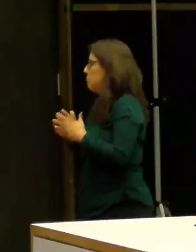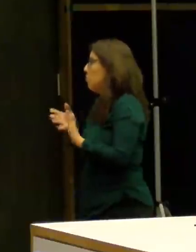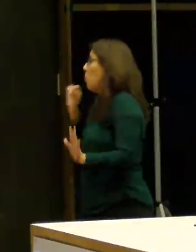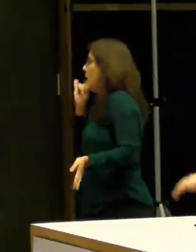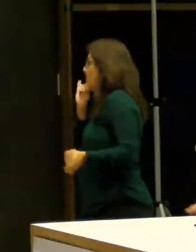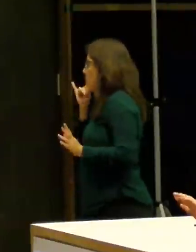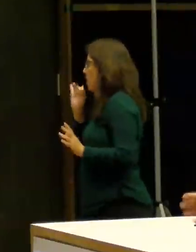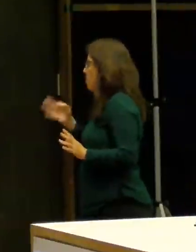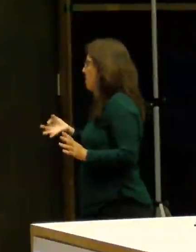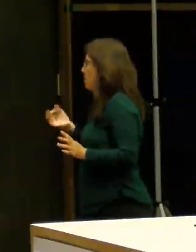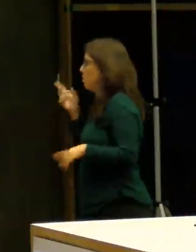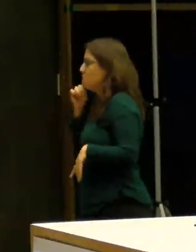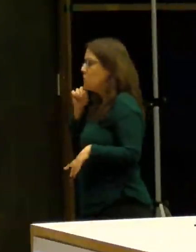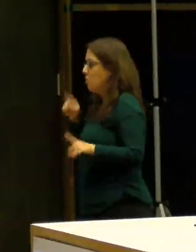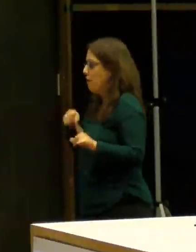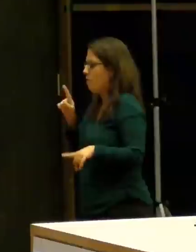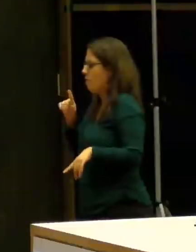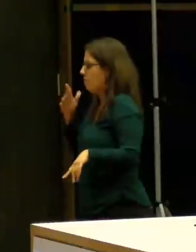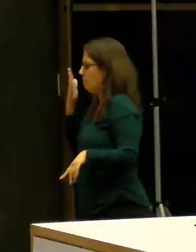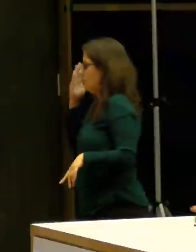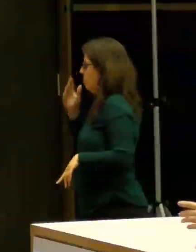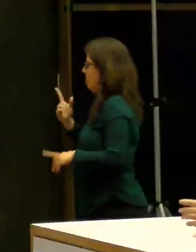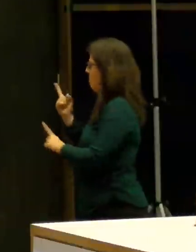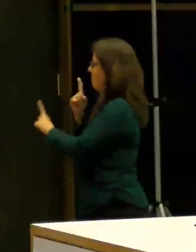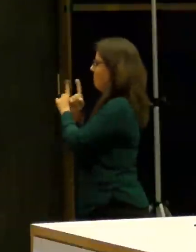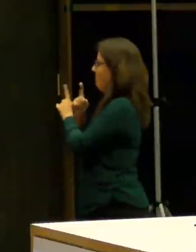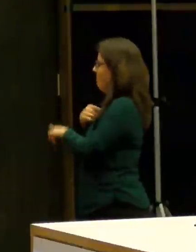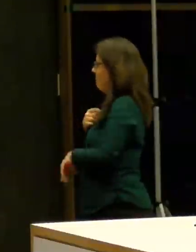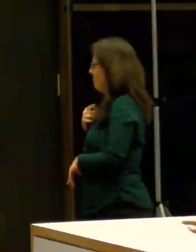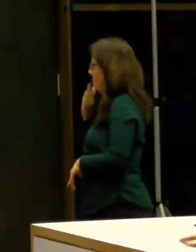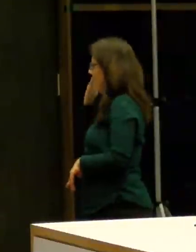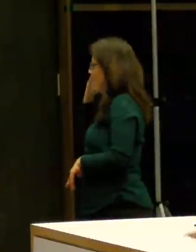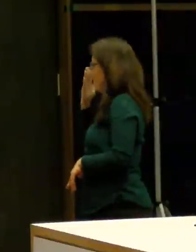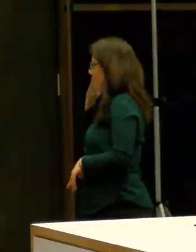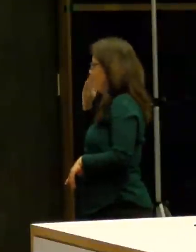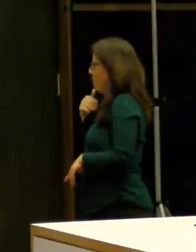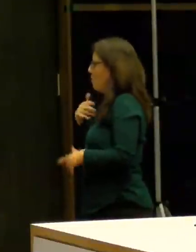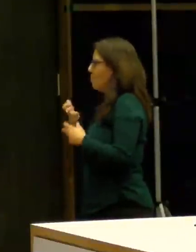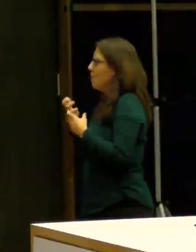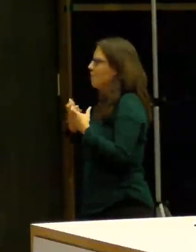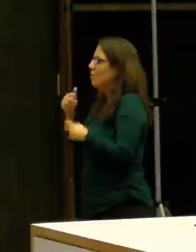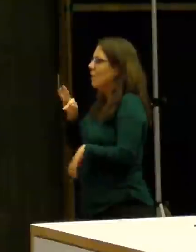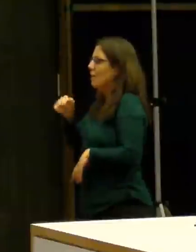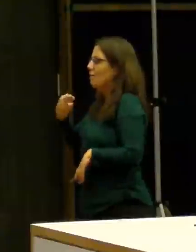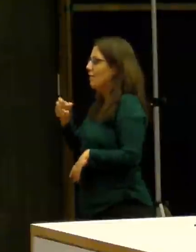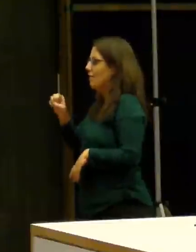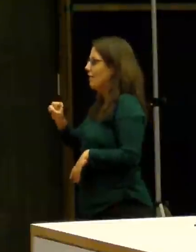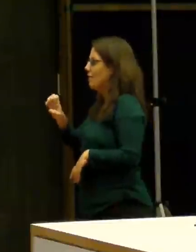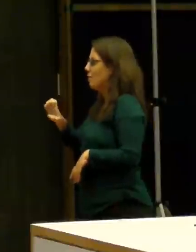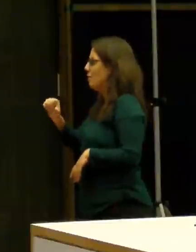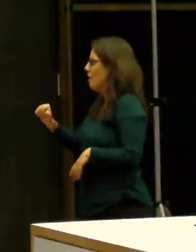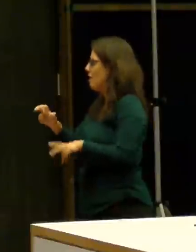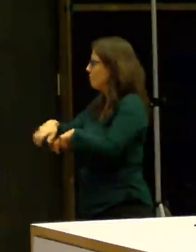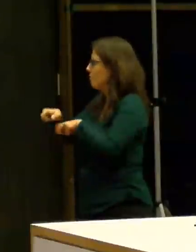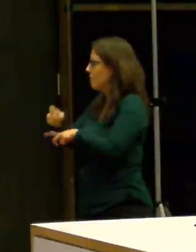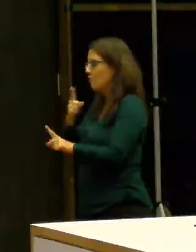maladroitement, puisqu'on voit que la plupart se braquent aussi. Quand je rencontre Christiane Lambert de la FNSEA, on voit que...